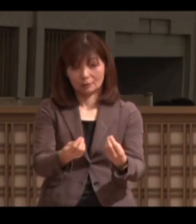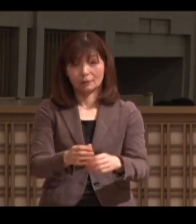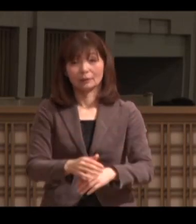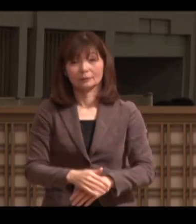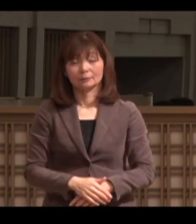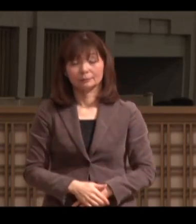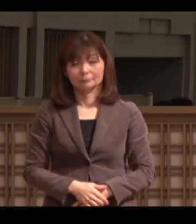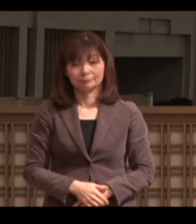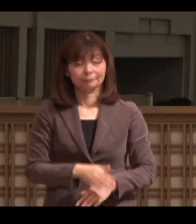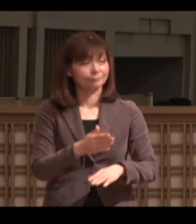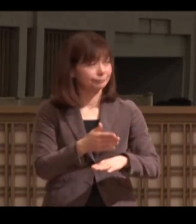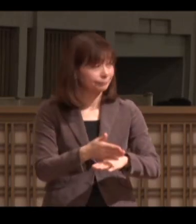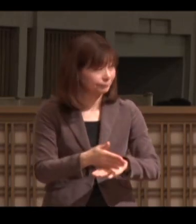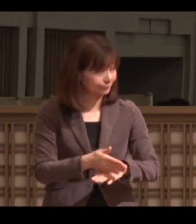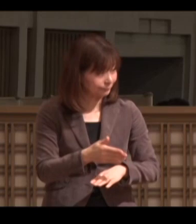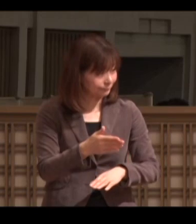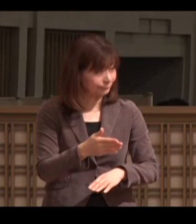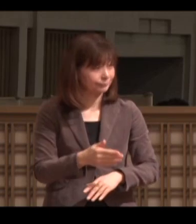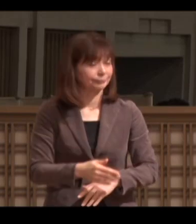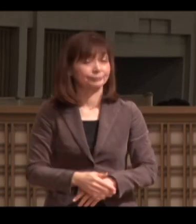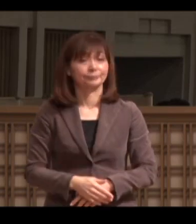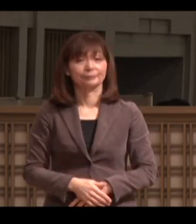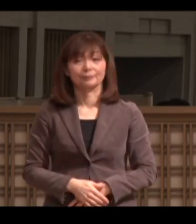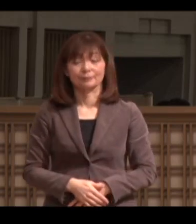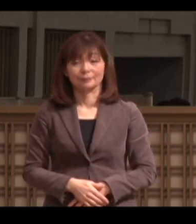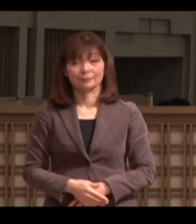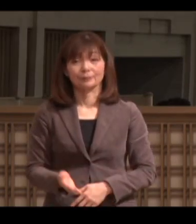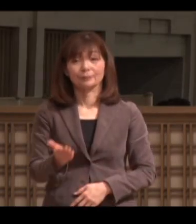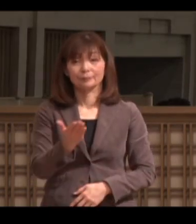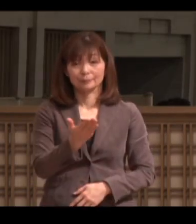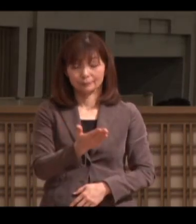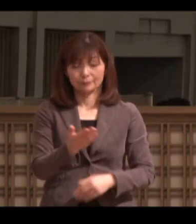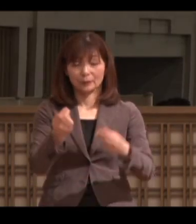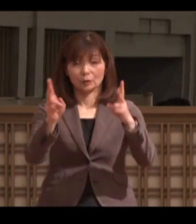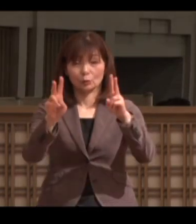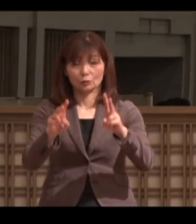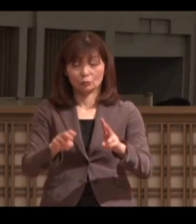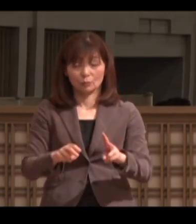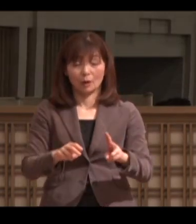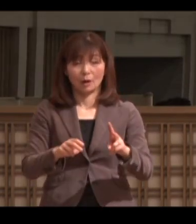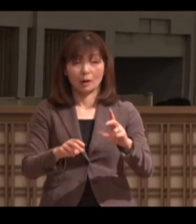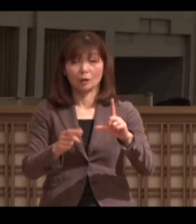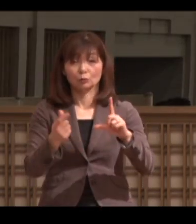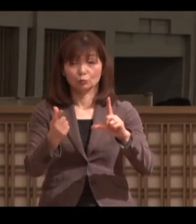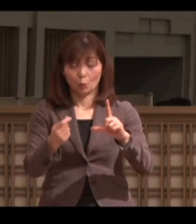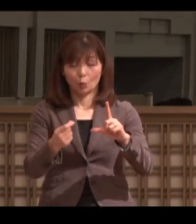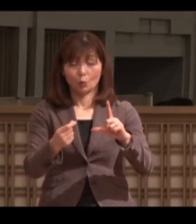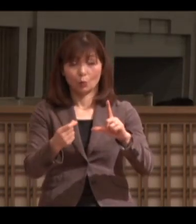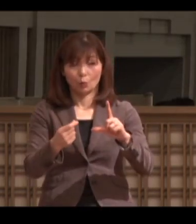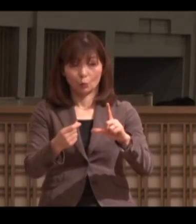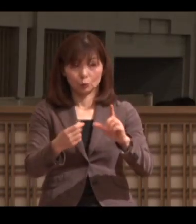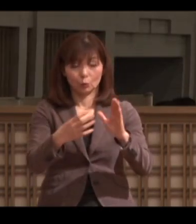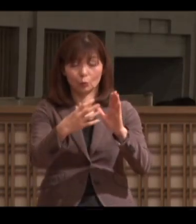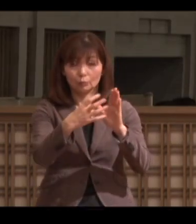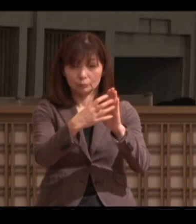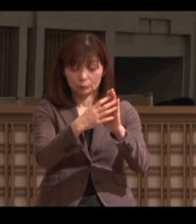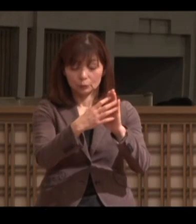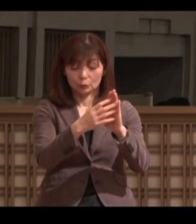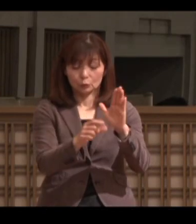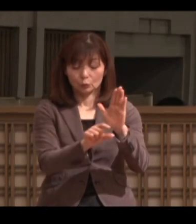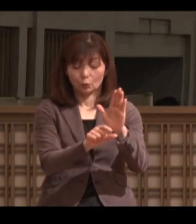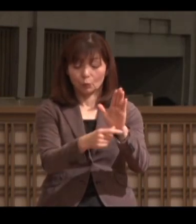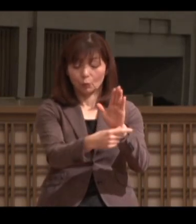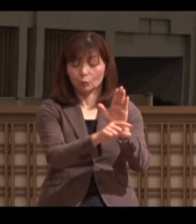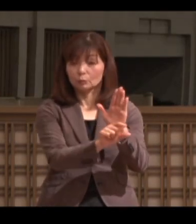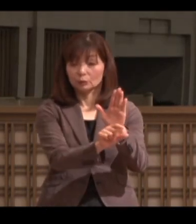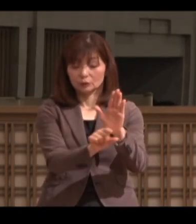たありがとうございました続きましてのと組み合わせたバージョンも発表